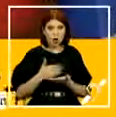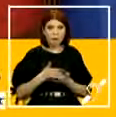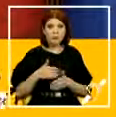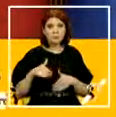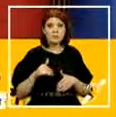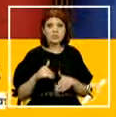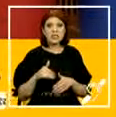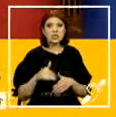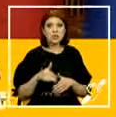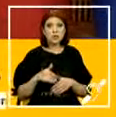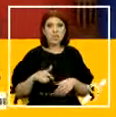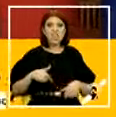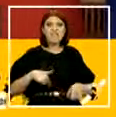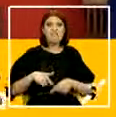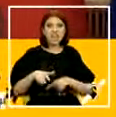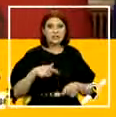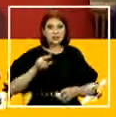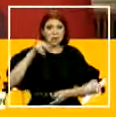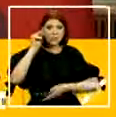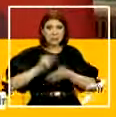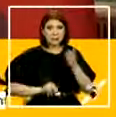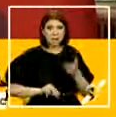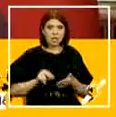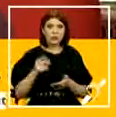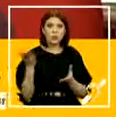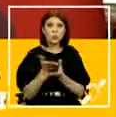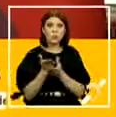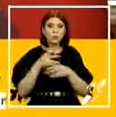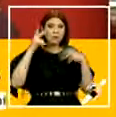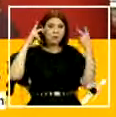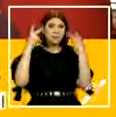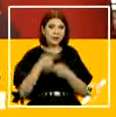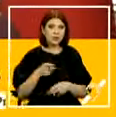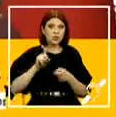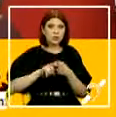ministrul infrastructurii care a semnat un memorandum de înțelegere